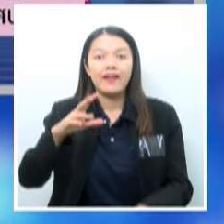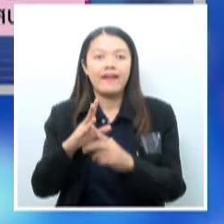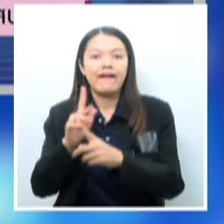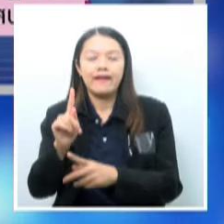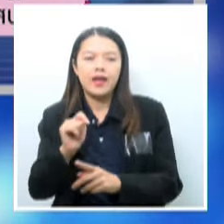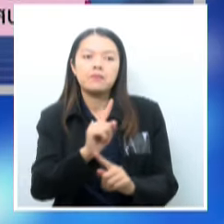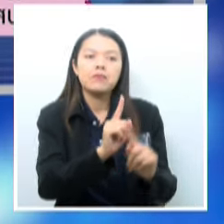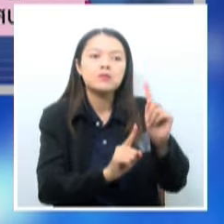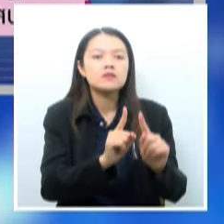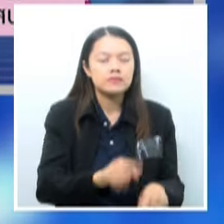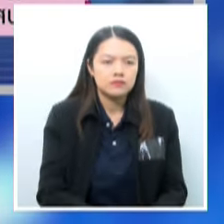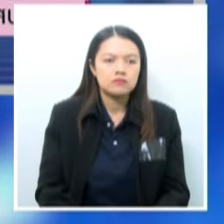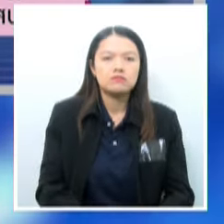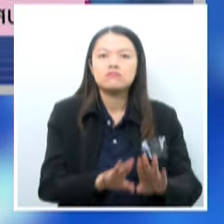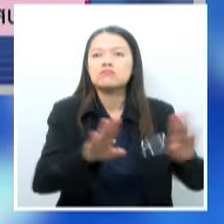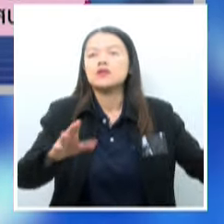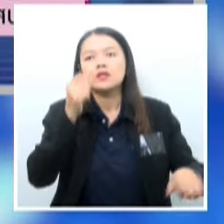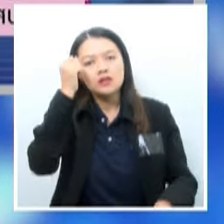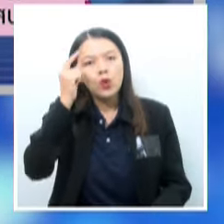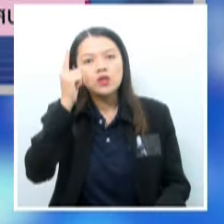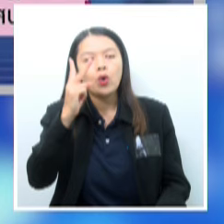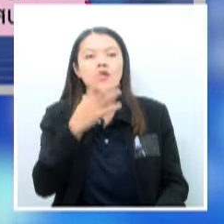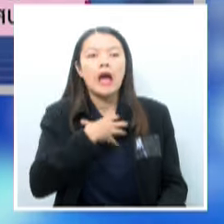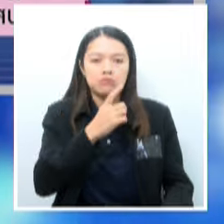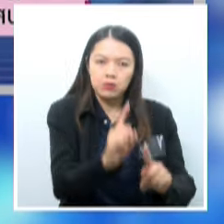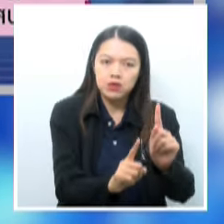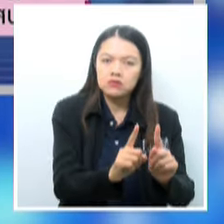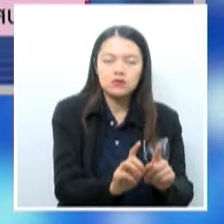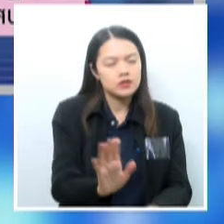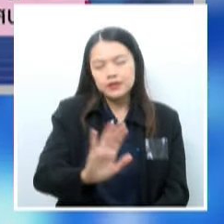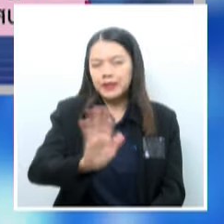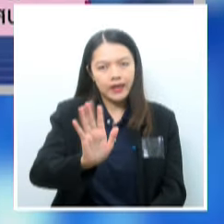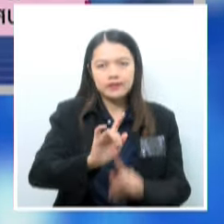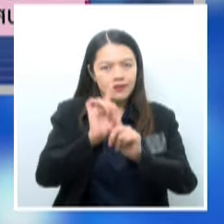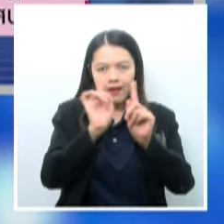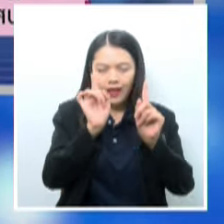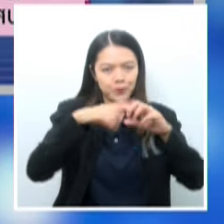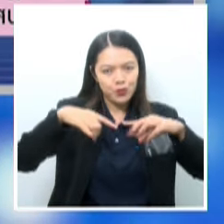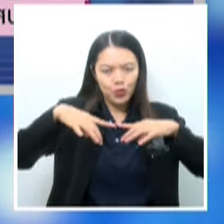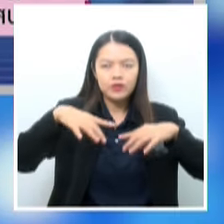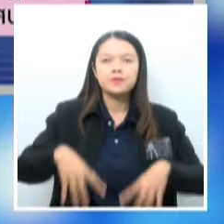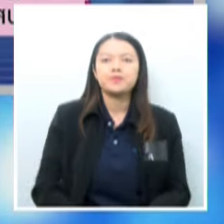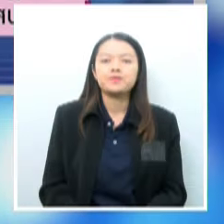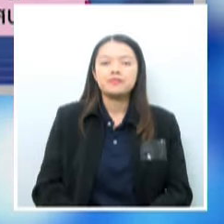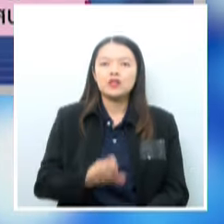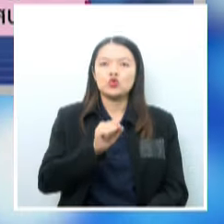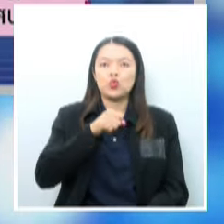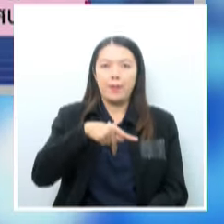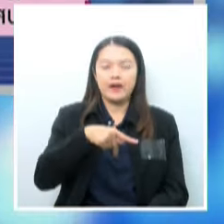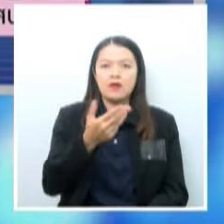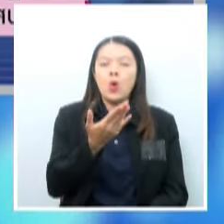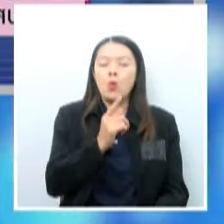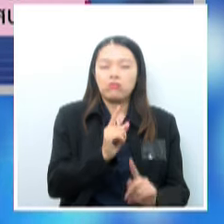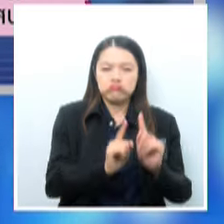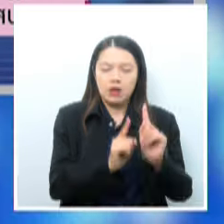ไปประเมินบอกว่าพอเปิดไปได้1วัน2วันจะไปประเมินแล้วผมไม่ใช่นะครับที่สุพรรณบุรีเขต3เราเอากตป